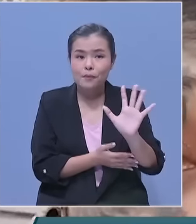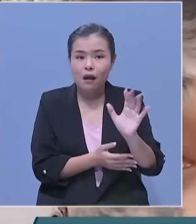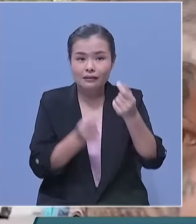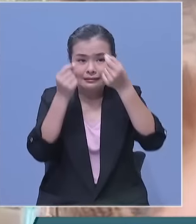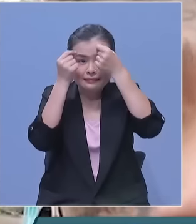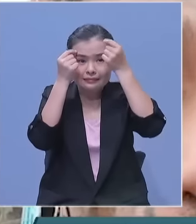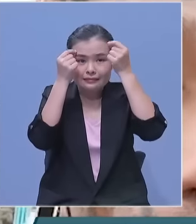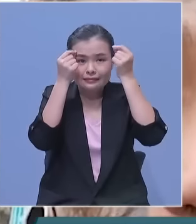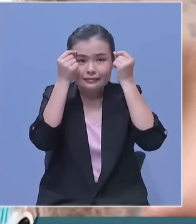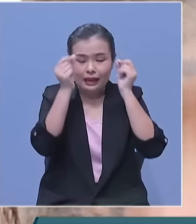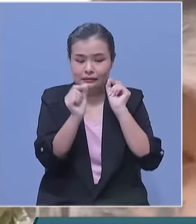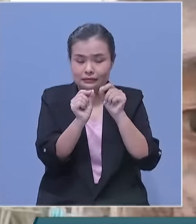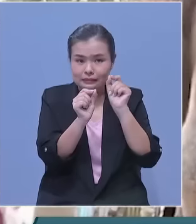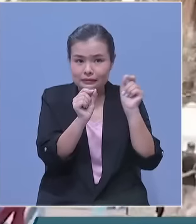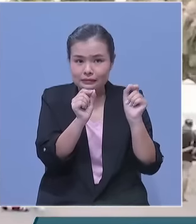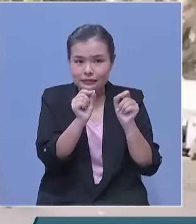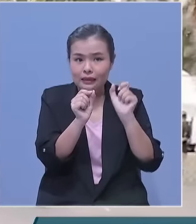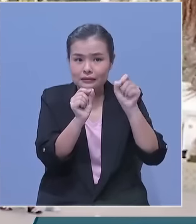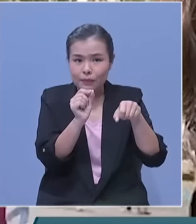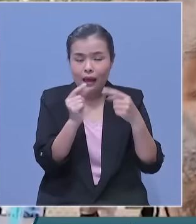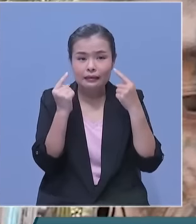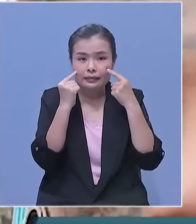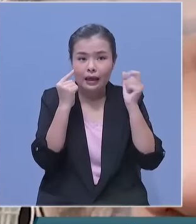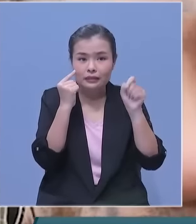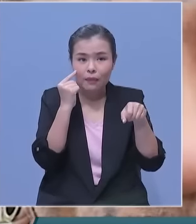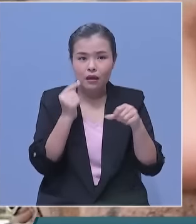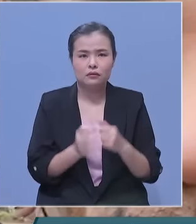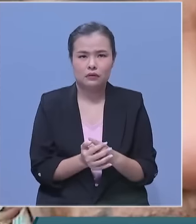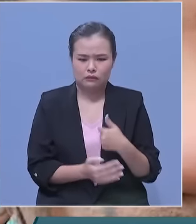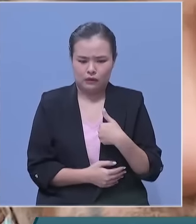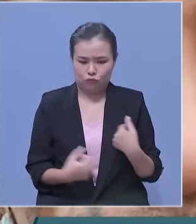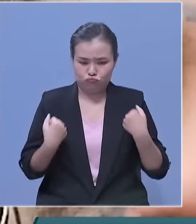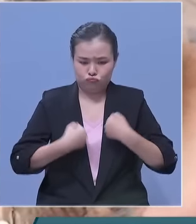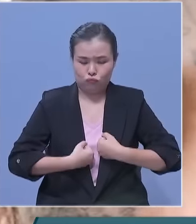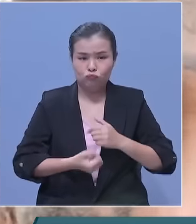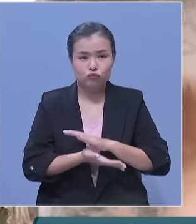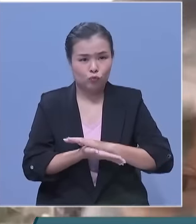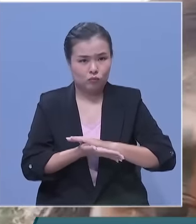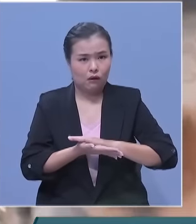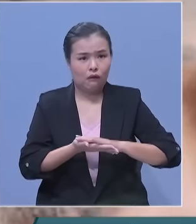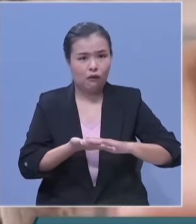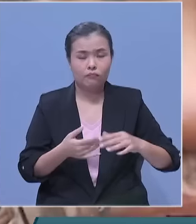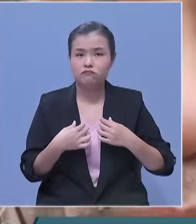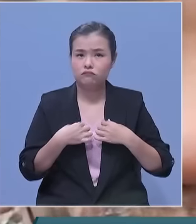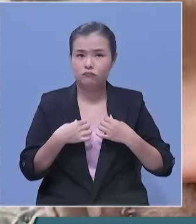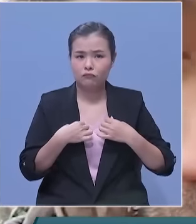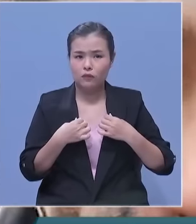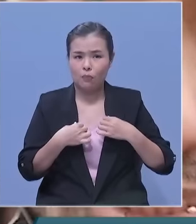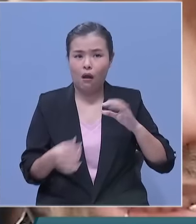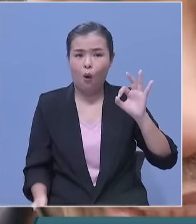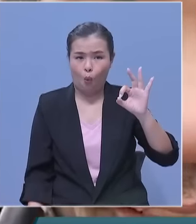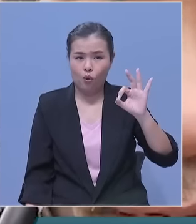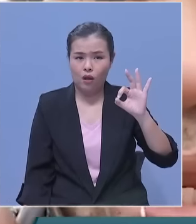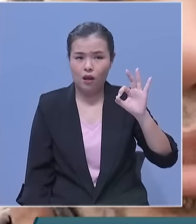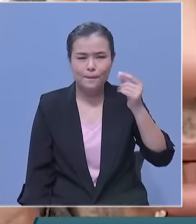าสักใช่ไหม เ พราะรอยสักของเขาแบบนี้ใช่หรือเปล่าเพราะ เขาก็ยืนยันว่าเขาแต่งตัวสุภาพนะ ใช่เขาบอกเขาแต่งตัวโอเคแล้ว